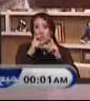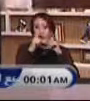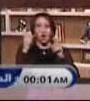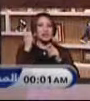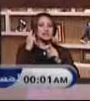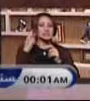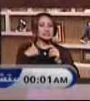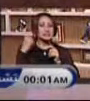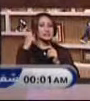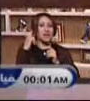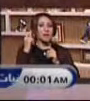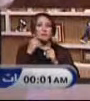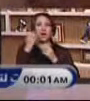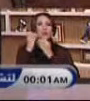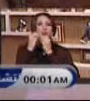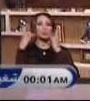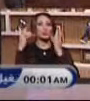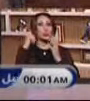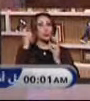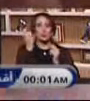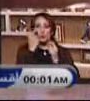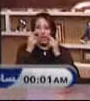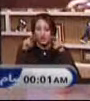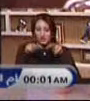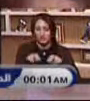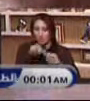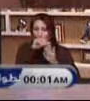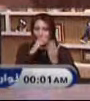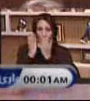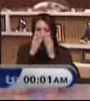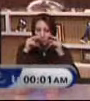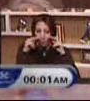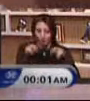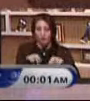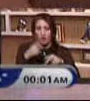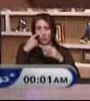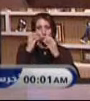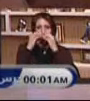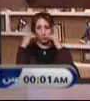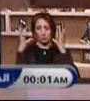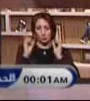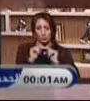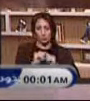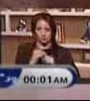بالله ويخلي واحد ينام في المجلس ينام كأنه مات.